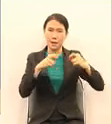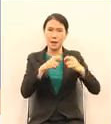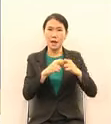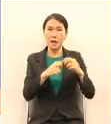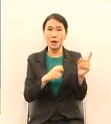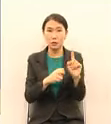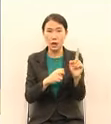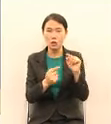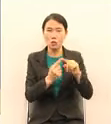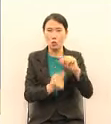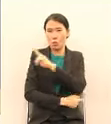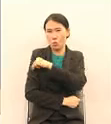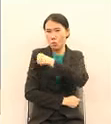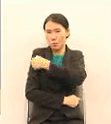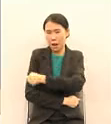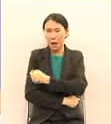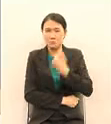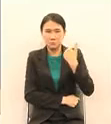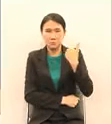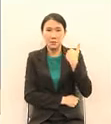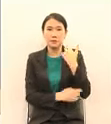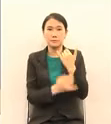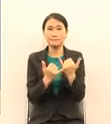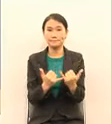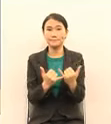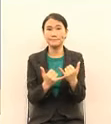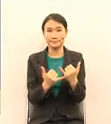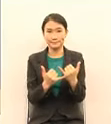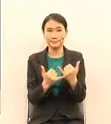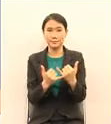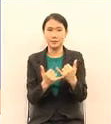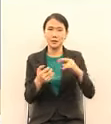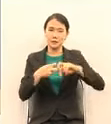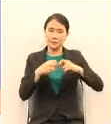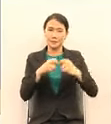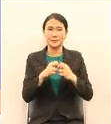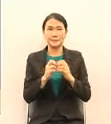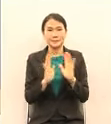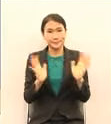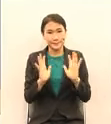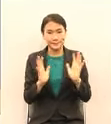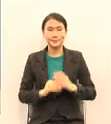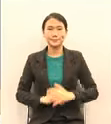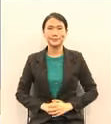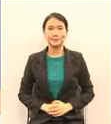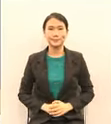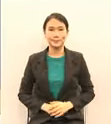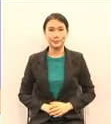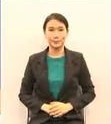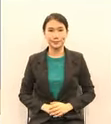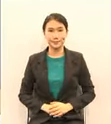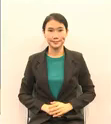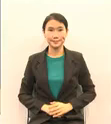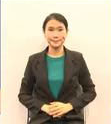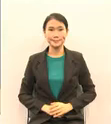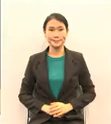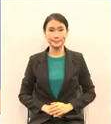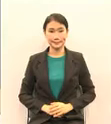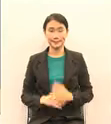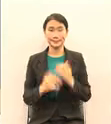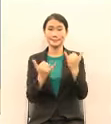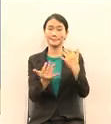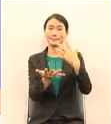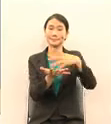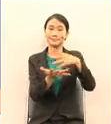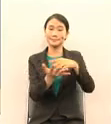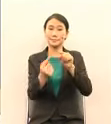โรงพยาบาลที่เราณปัจจุบันก็มีภาระเหล่านี้มากอยู่แล้วนะครับก็เป็นภาพคร่าวๆของ